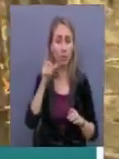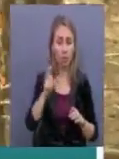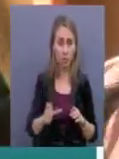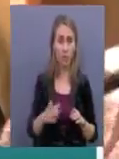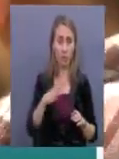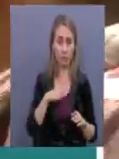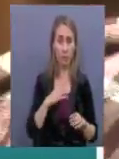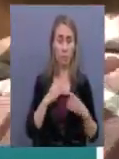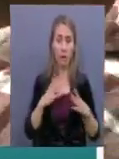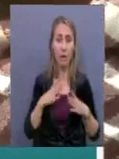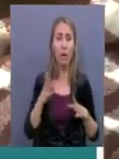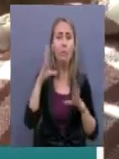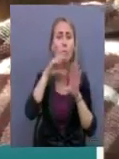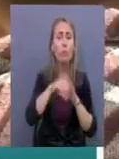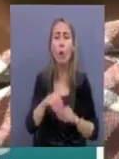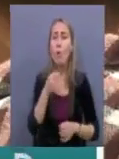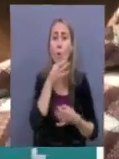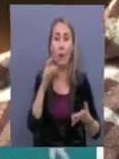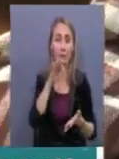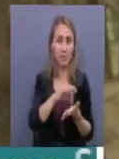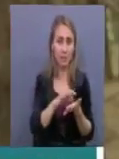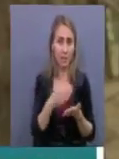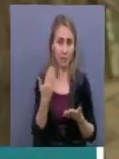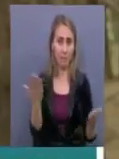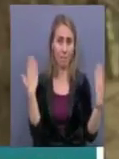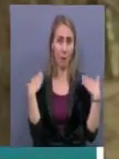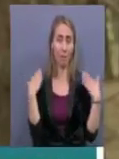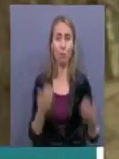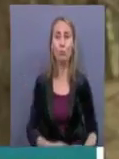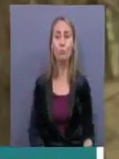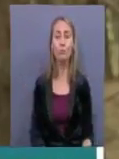мен идеяларын жүзеге асыруға кірісіп кеткен.